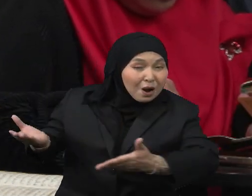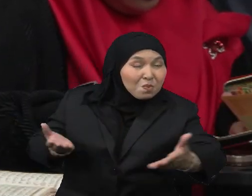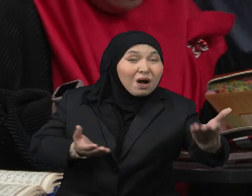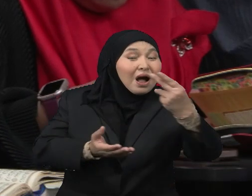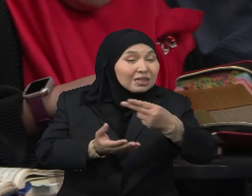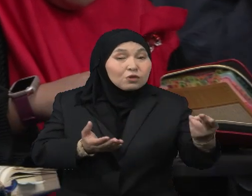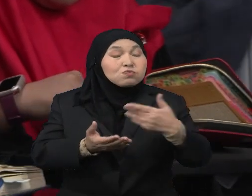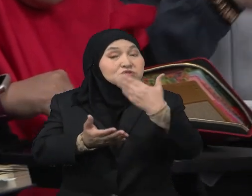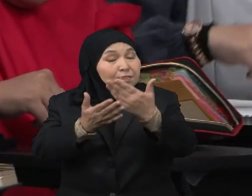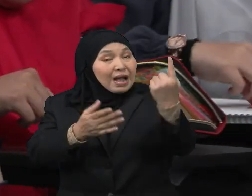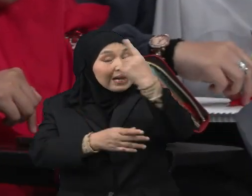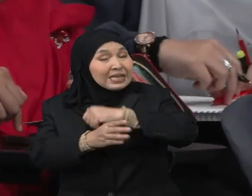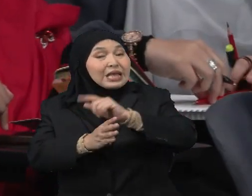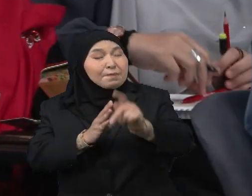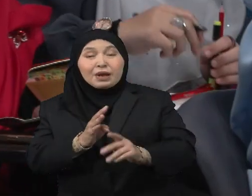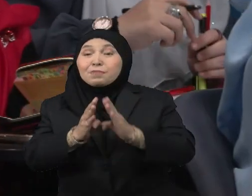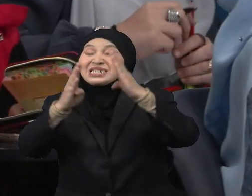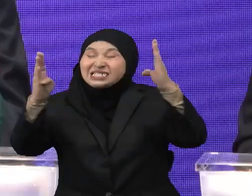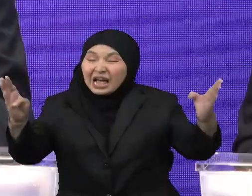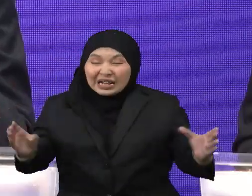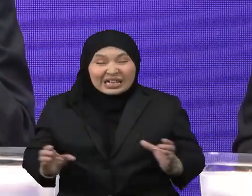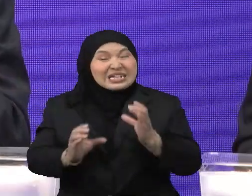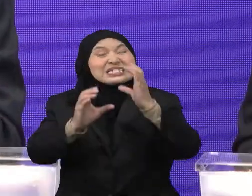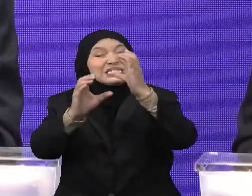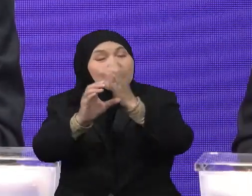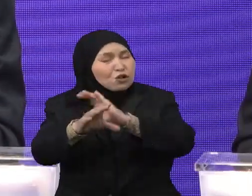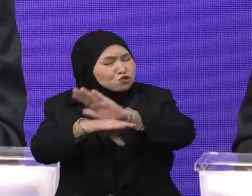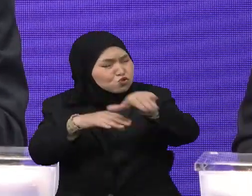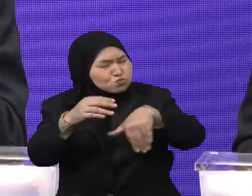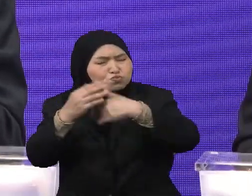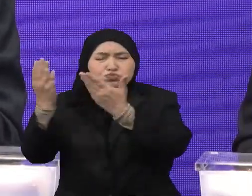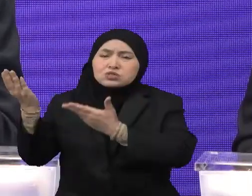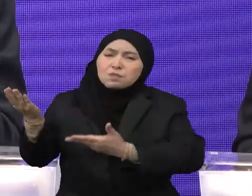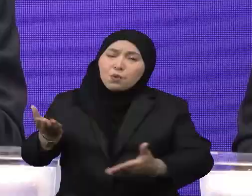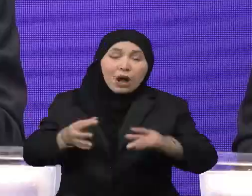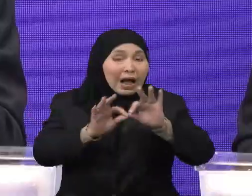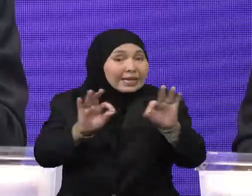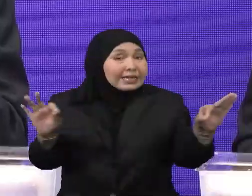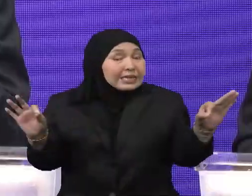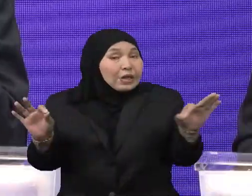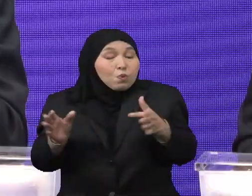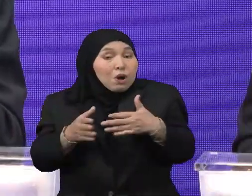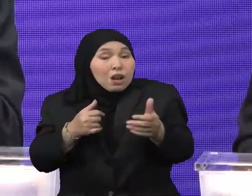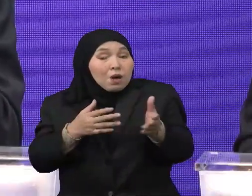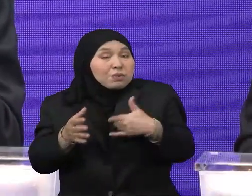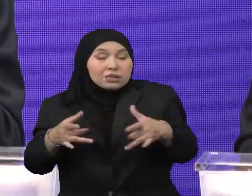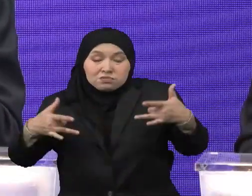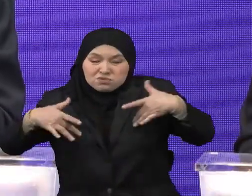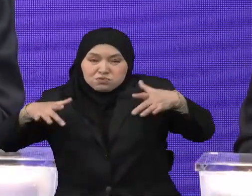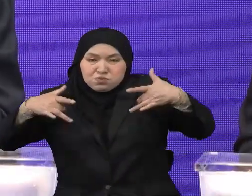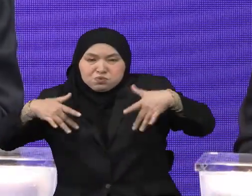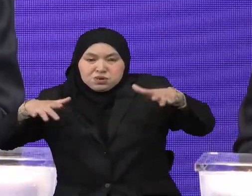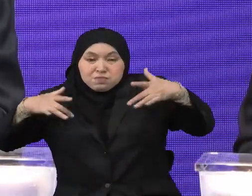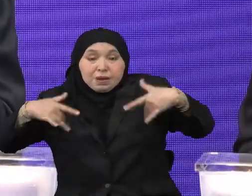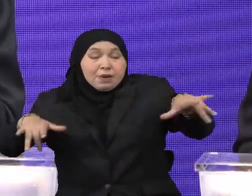kiamat besar ke kecil ke semua akan dibawa jadi ayah nih Walaupun dia tidak menafikan bahwa